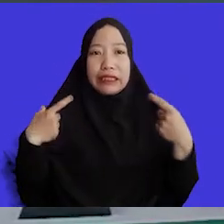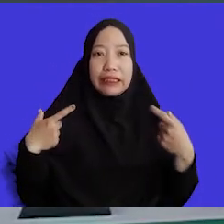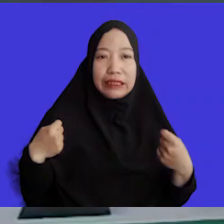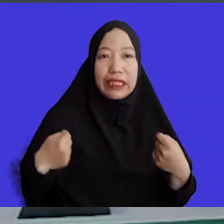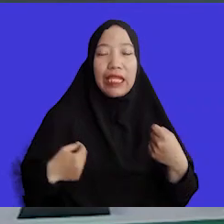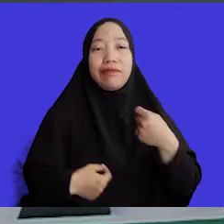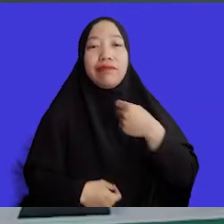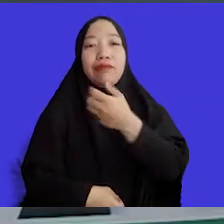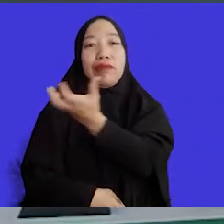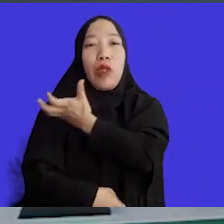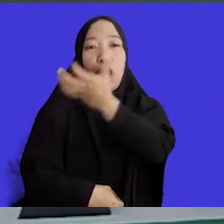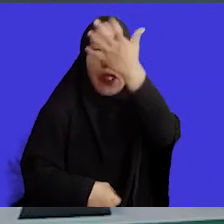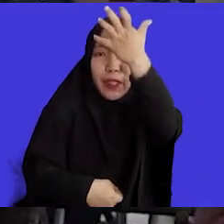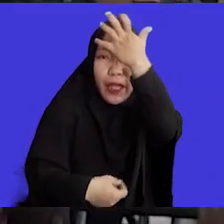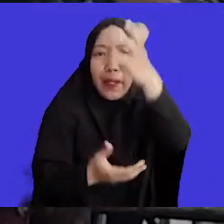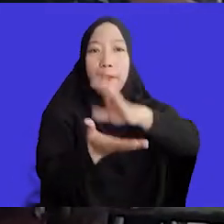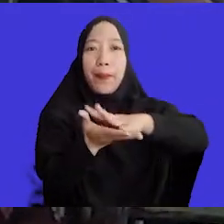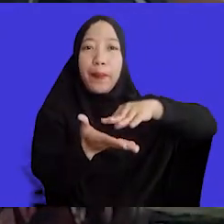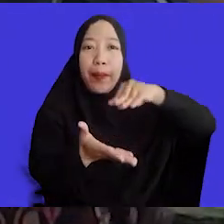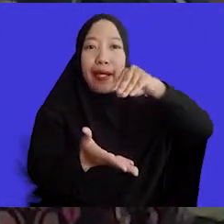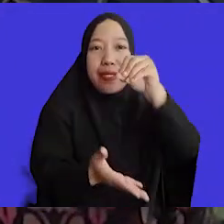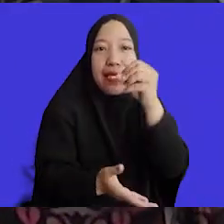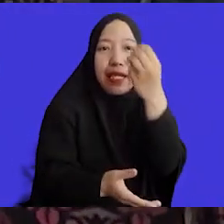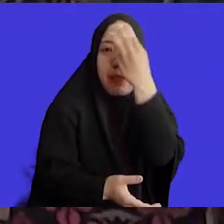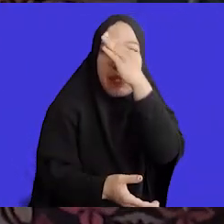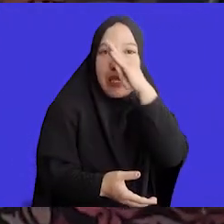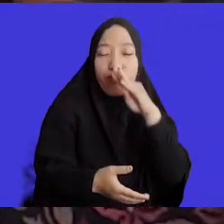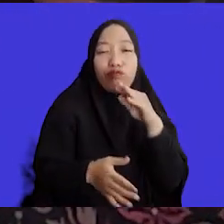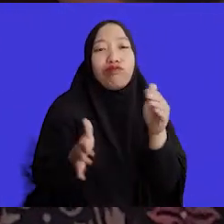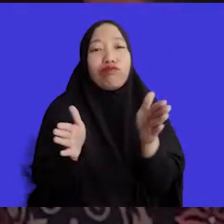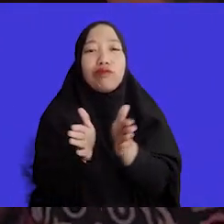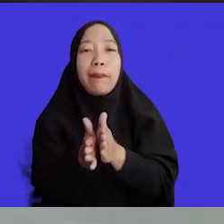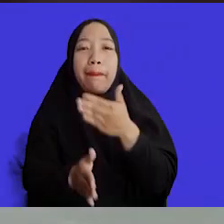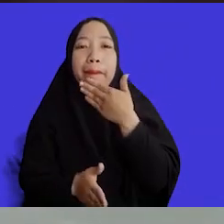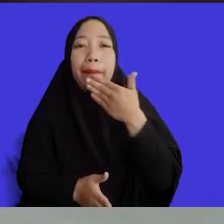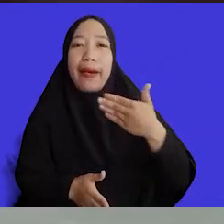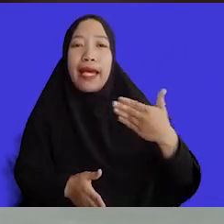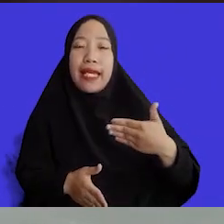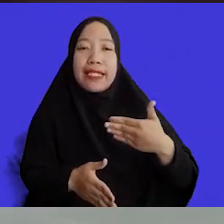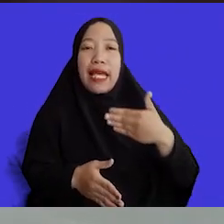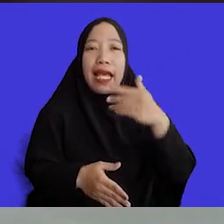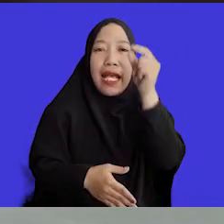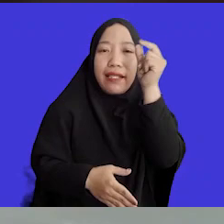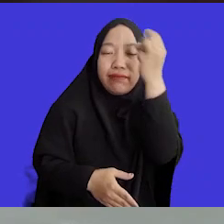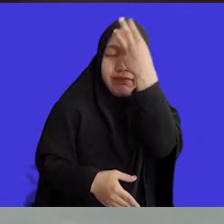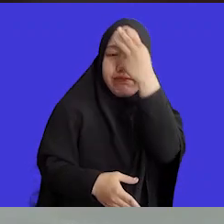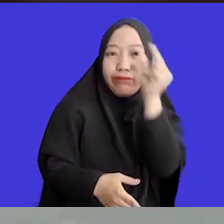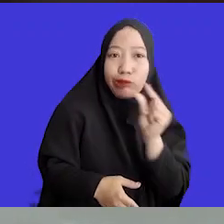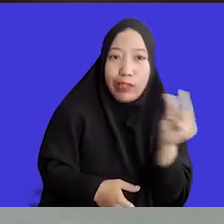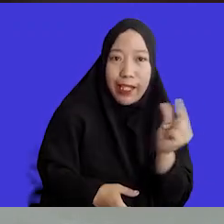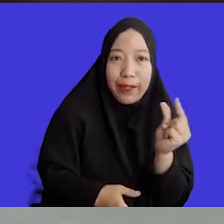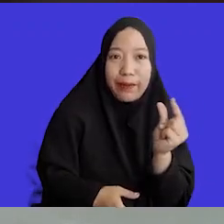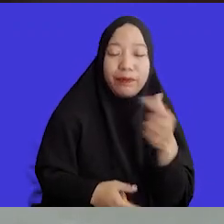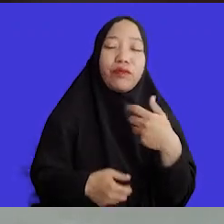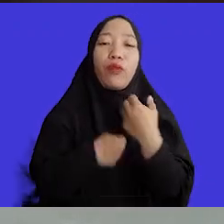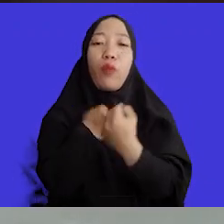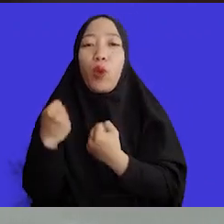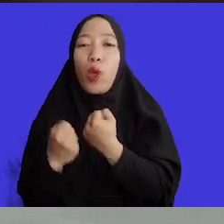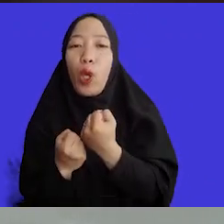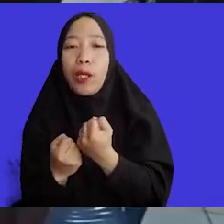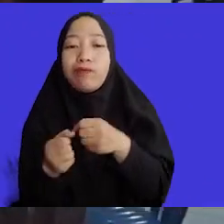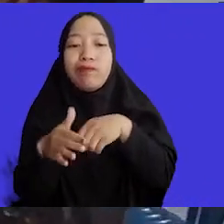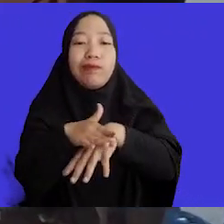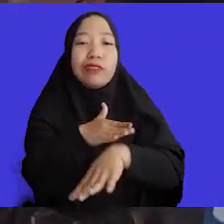Bahasa Melayu Kutai, dan Bahasa Pasir di Kalimantan Timur, serta Bahasa Bulungan di Kalimantan Utara. Program ini